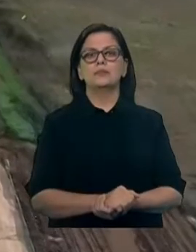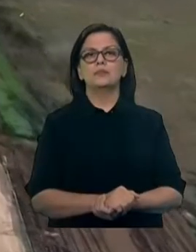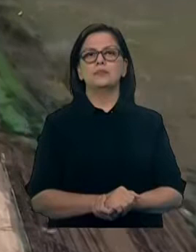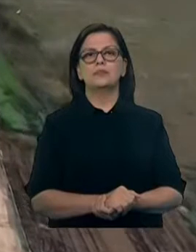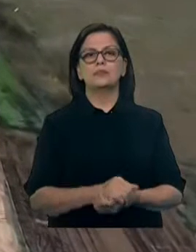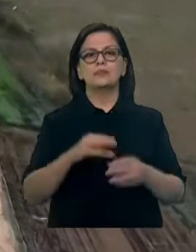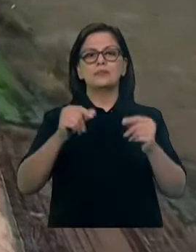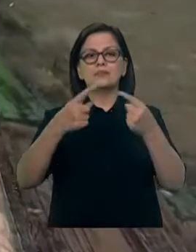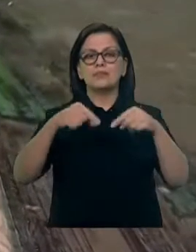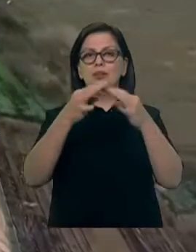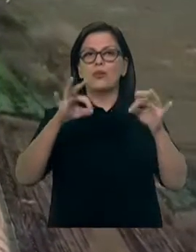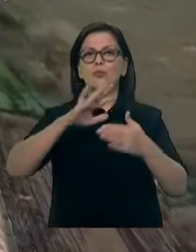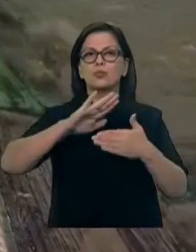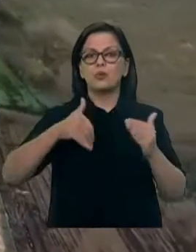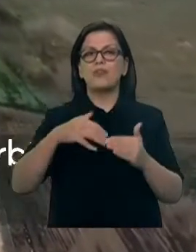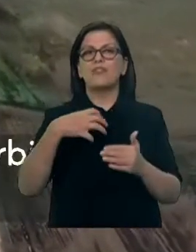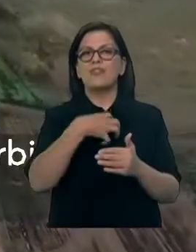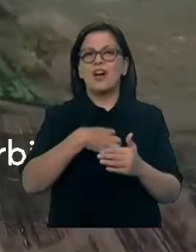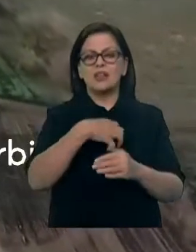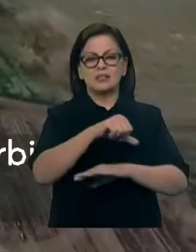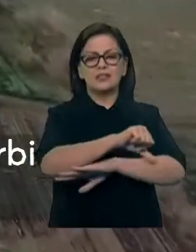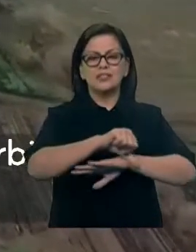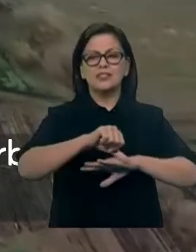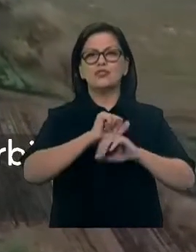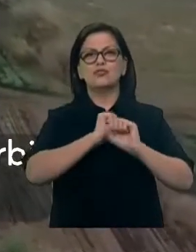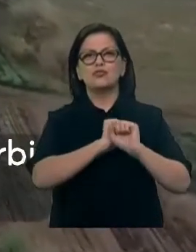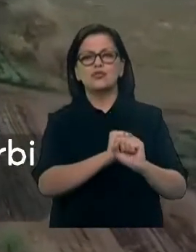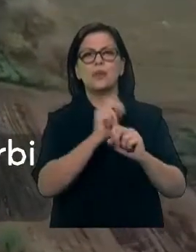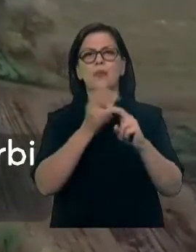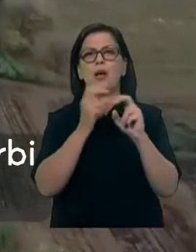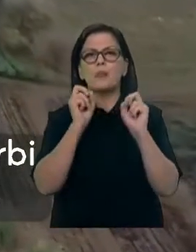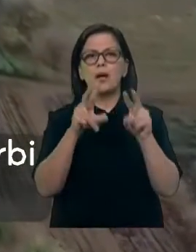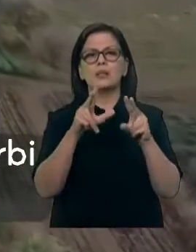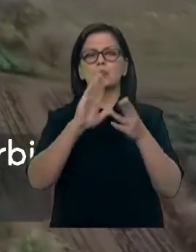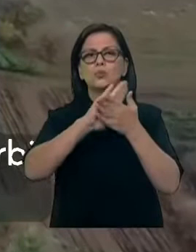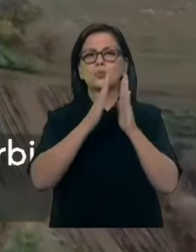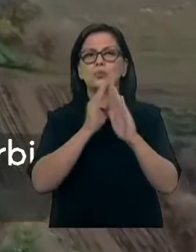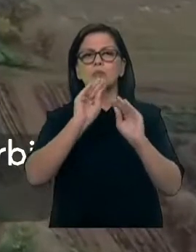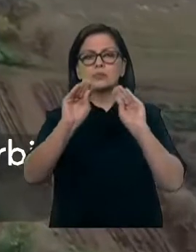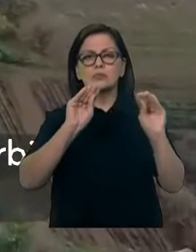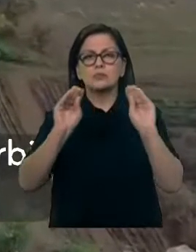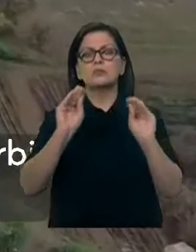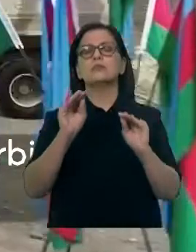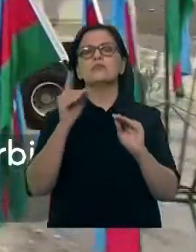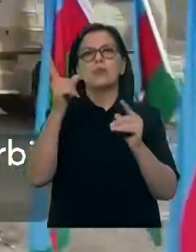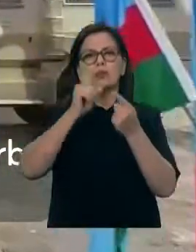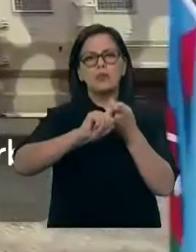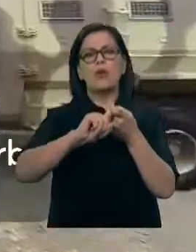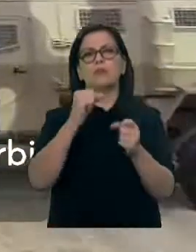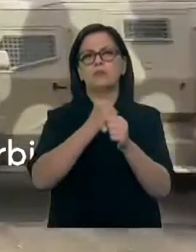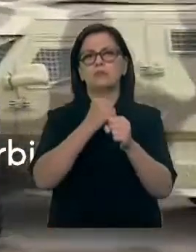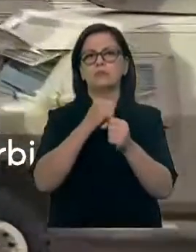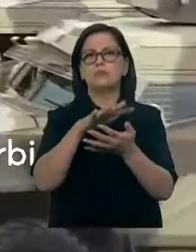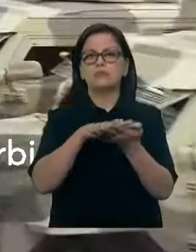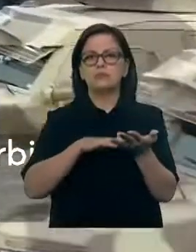İşğaldan azad olunan ərazilərdə zəruri sərhəd müdafiə və mühafizə infrastrukturunun yaradılması üzrə fəaliyyətlər də davam etdirilir. Dövlət